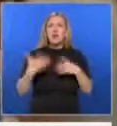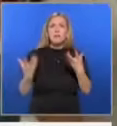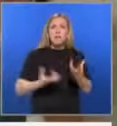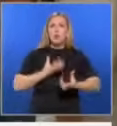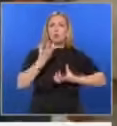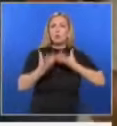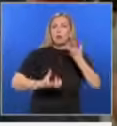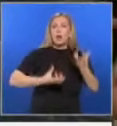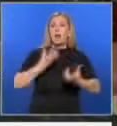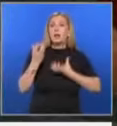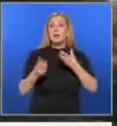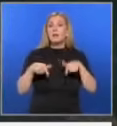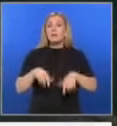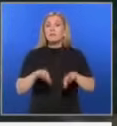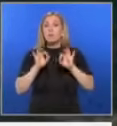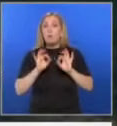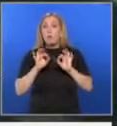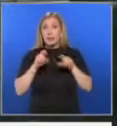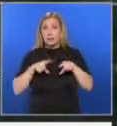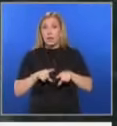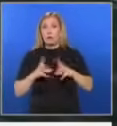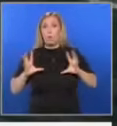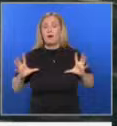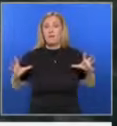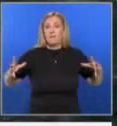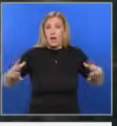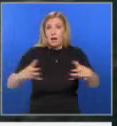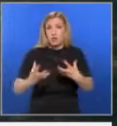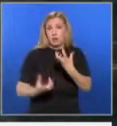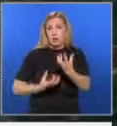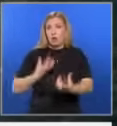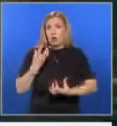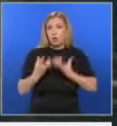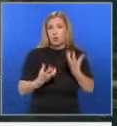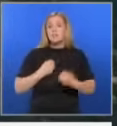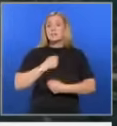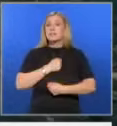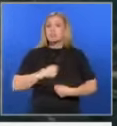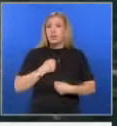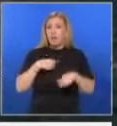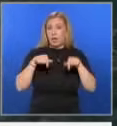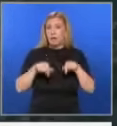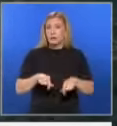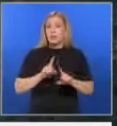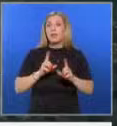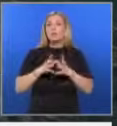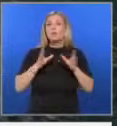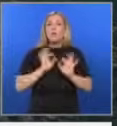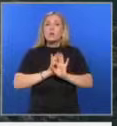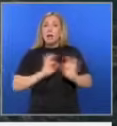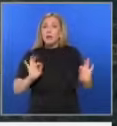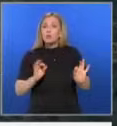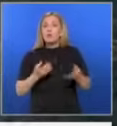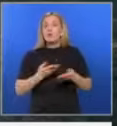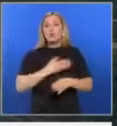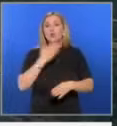и такива, които в момента огънят обхваща в пламъците си. За съжаление, не е много ясно каква